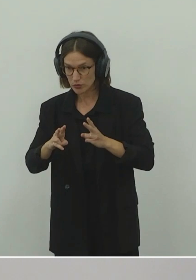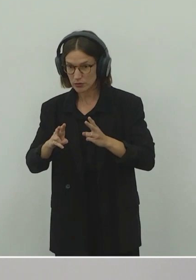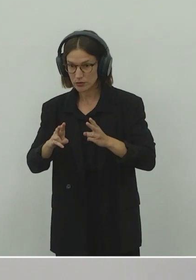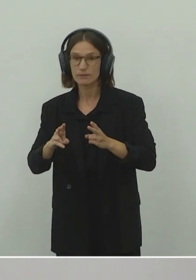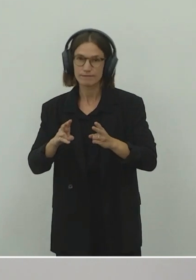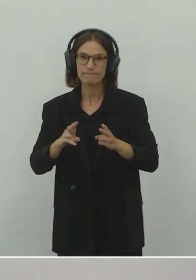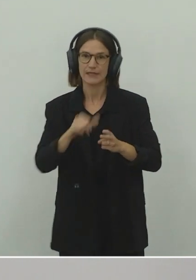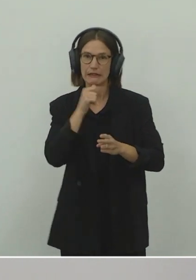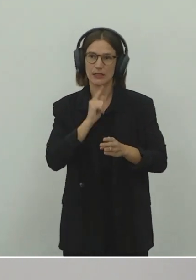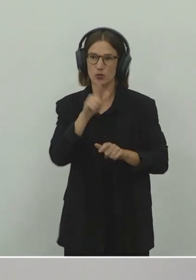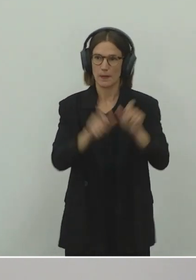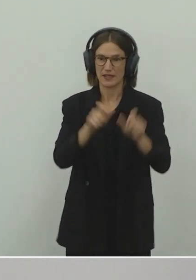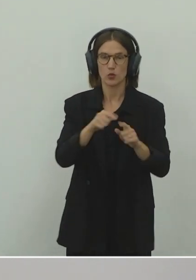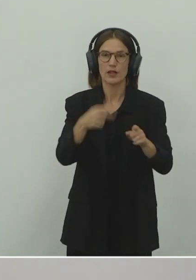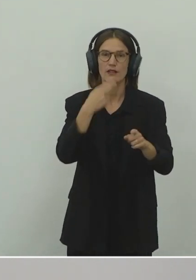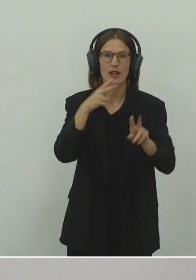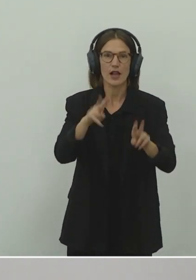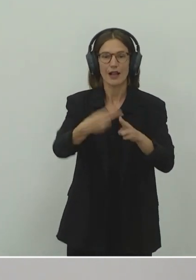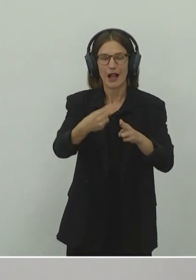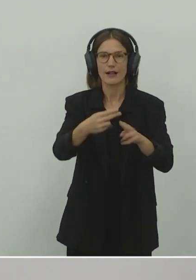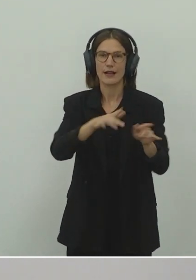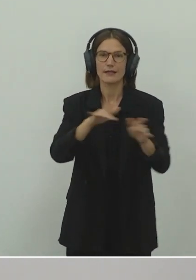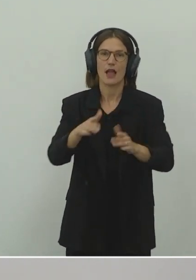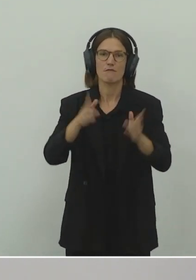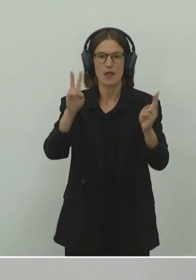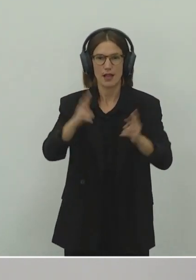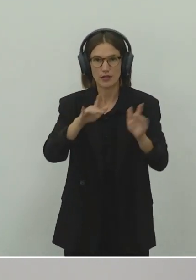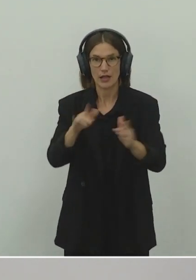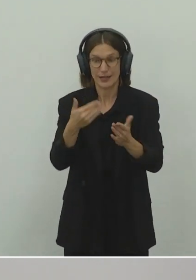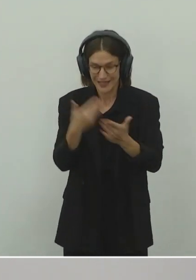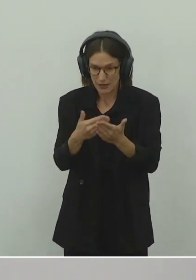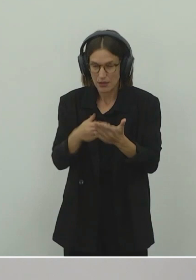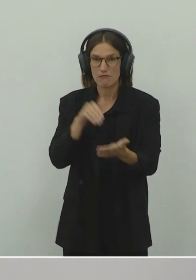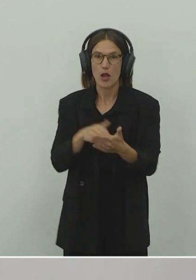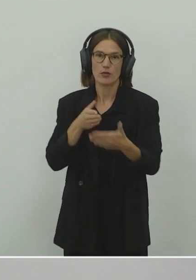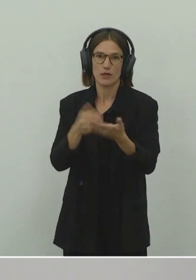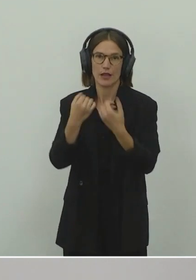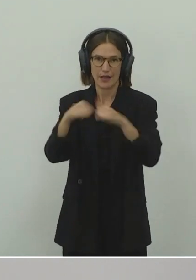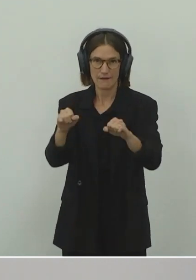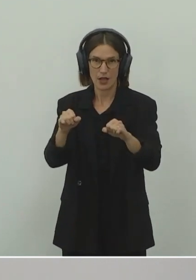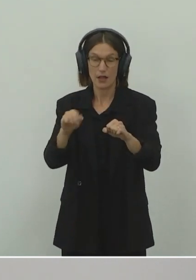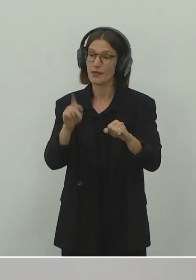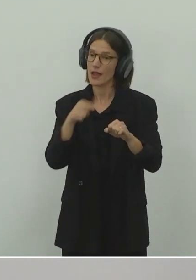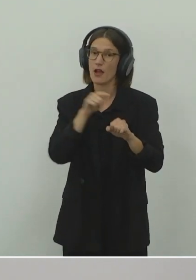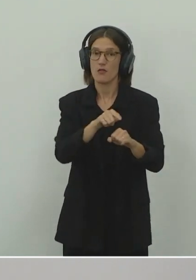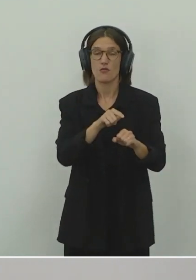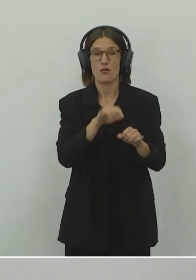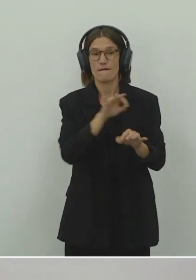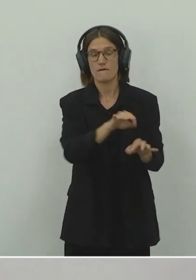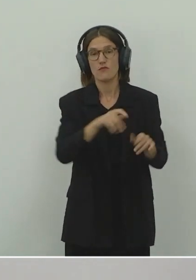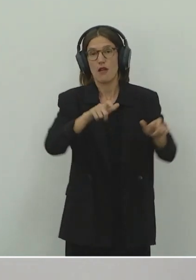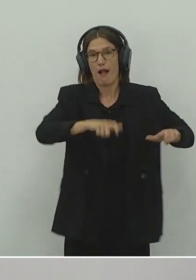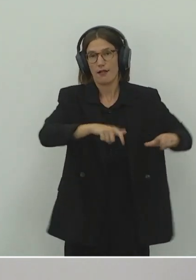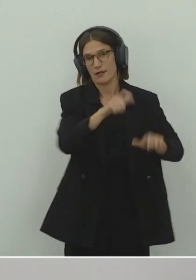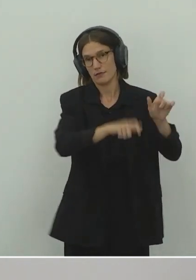Menschen, die aufgrund einer Beeinträchtigung oder Erkrankung auf Barrierefreiheit angewiesen sind, das geht auch auf Kosten zum Beispiel von älteren Menschen. Und